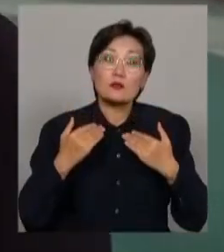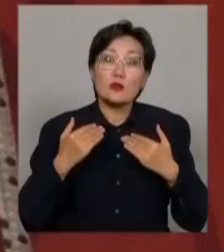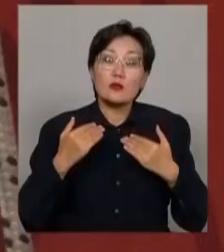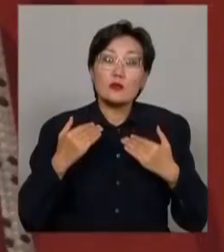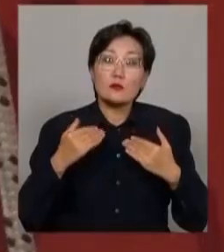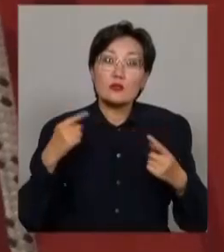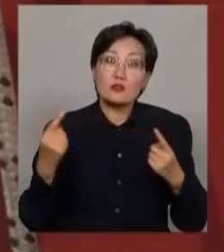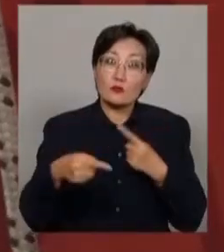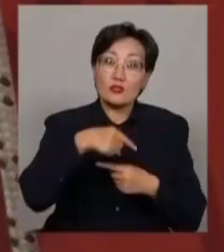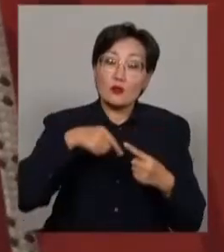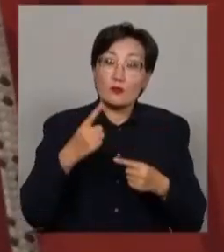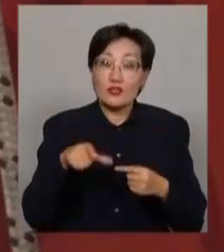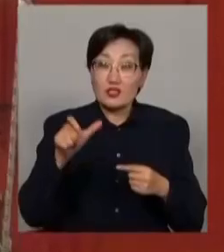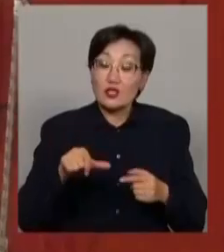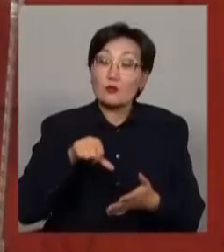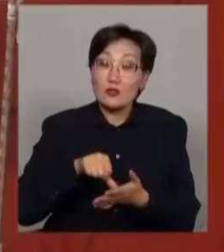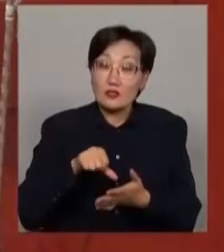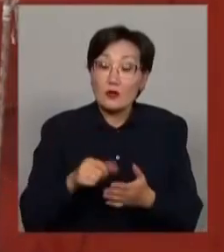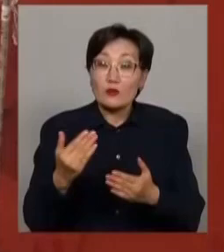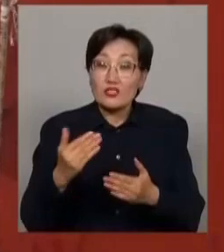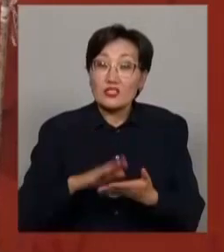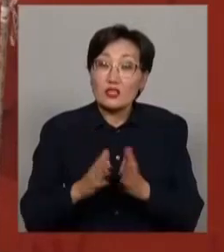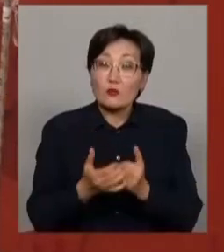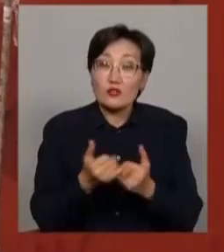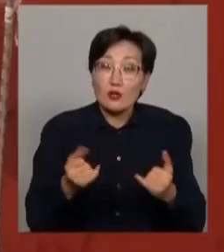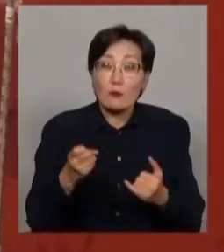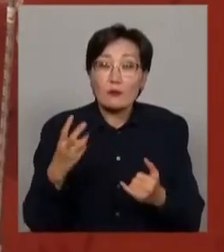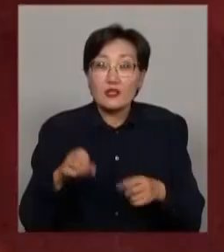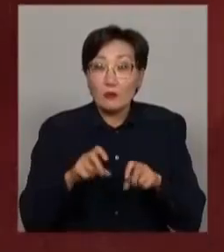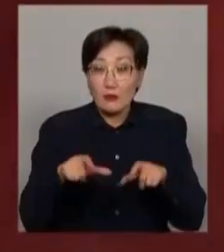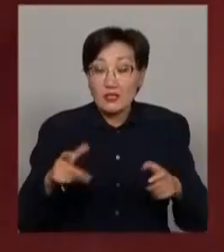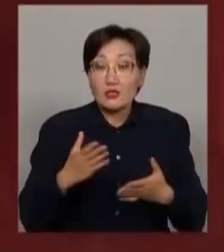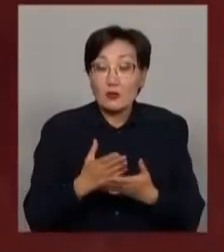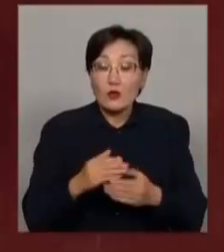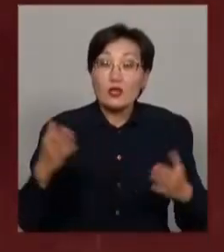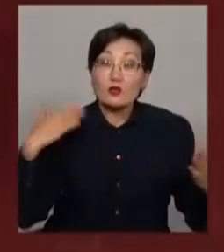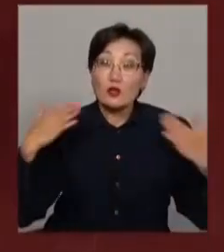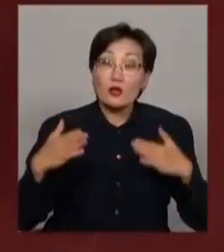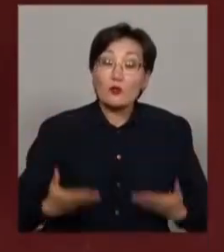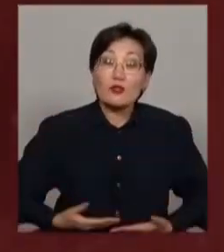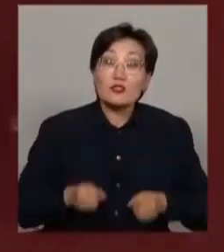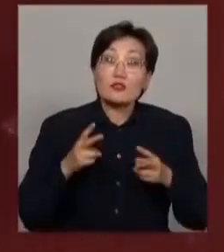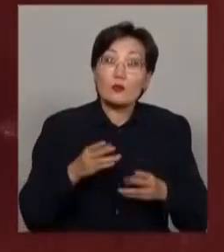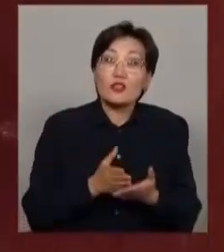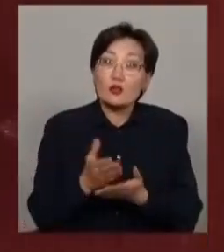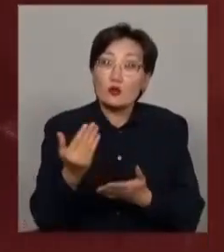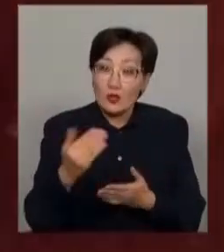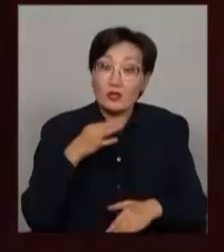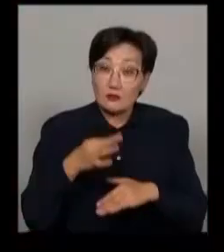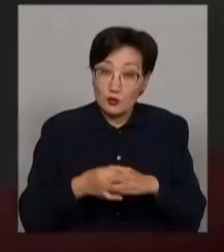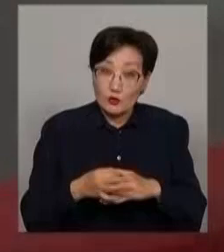қоясың да. Манежде бір адам өнер көрсетеді. Ал оған жағдай жасайтын бірнеше маман бар. Гимнасттың өмір қауіпсіздігі тікелей солардың